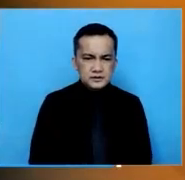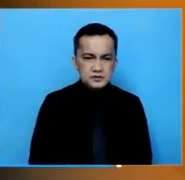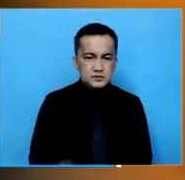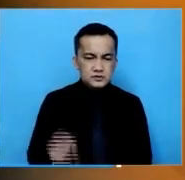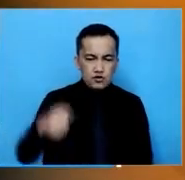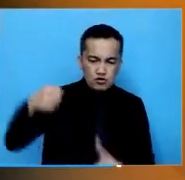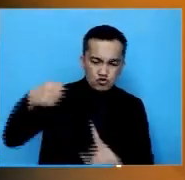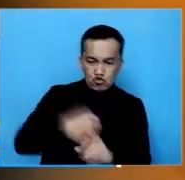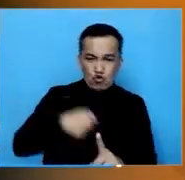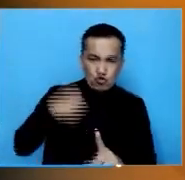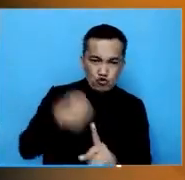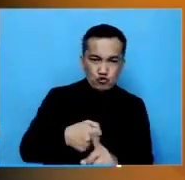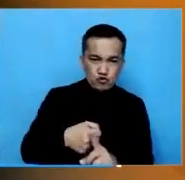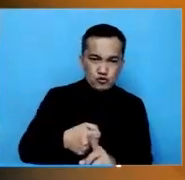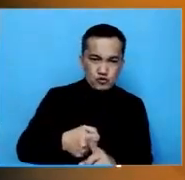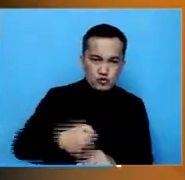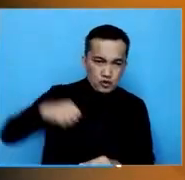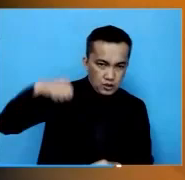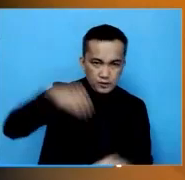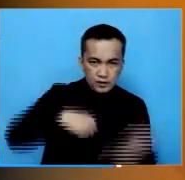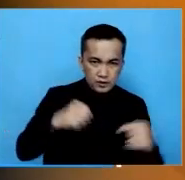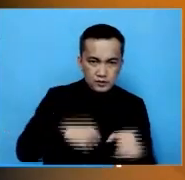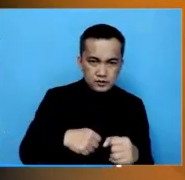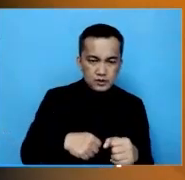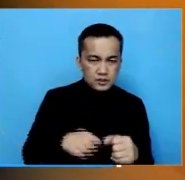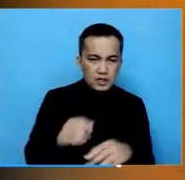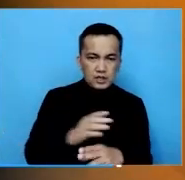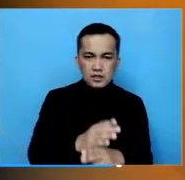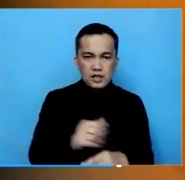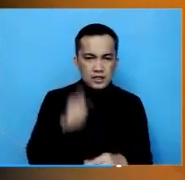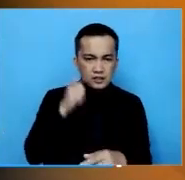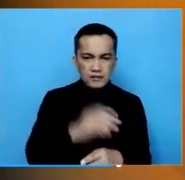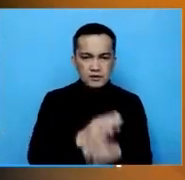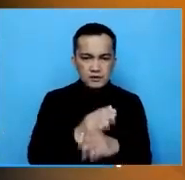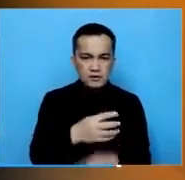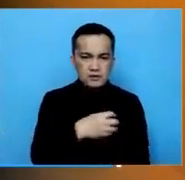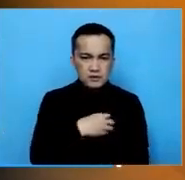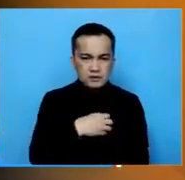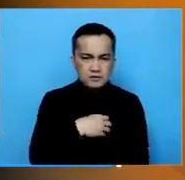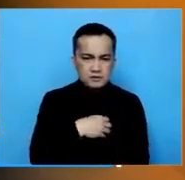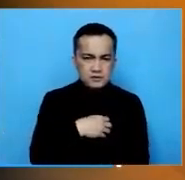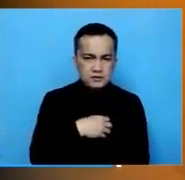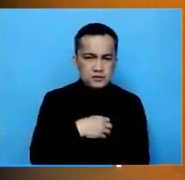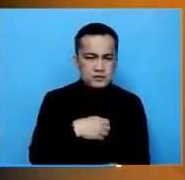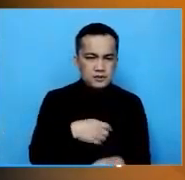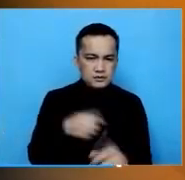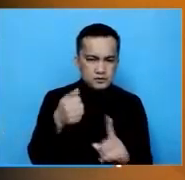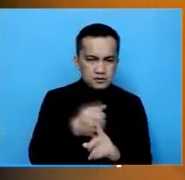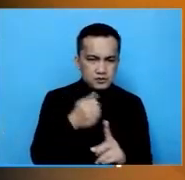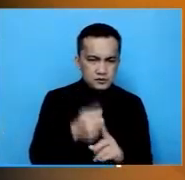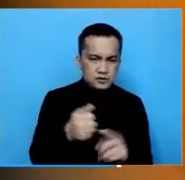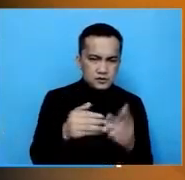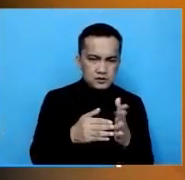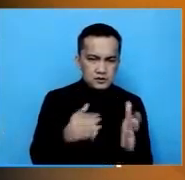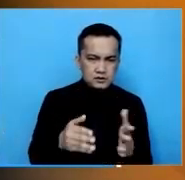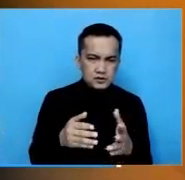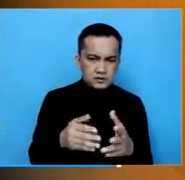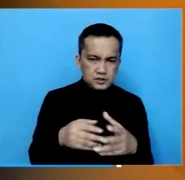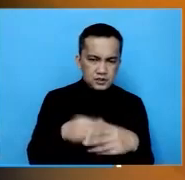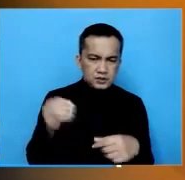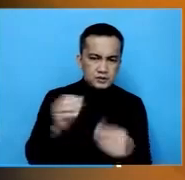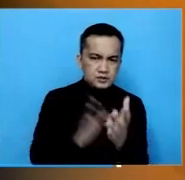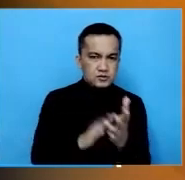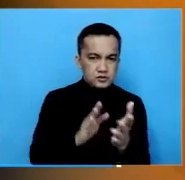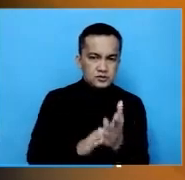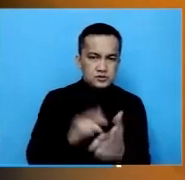Suntok dito, hataw doon. Ayaw paawat ng pulis na yan sa pananakit sa isang estudyante sa labas ng isang paaralan